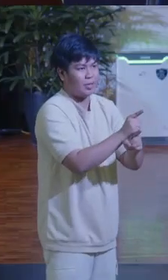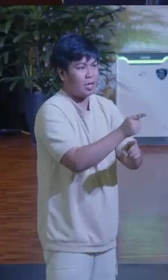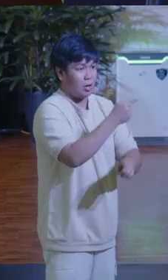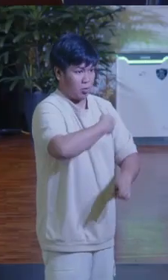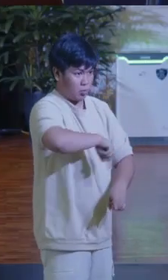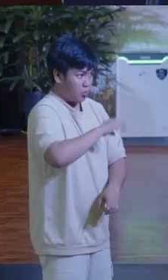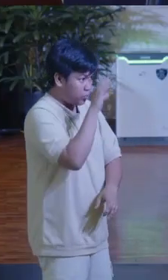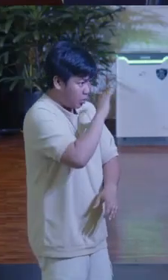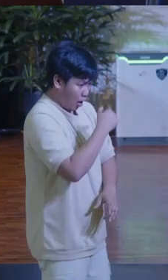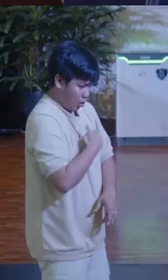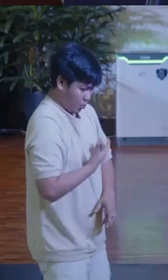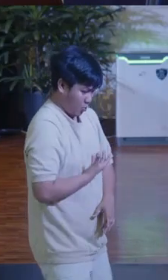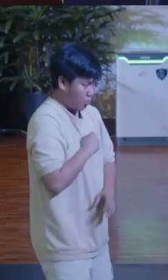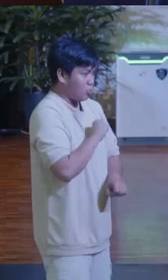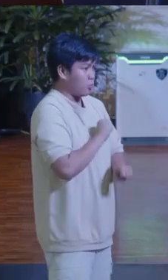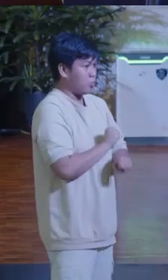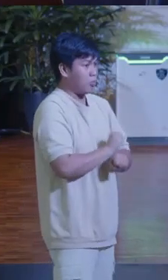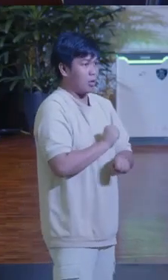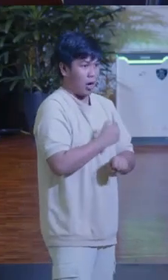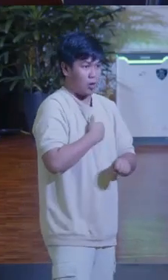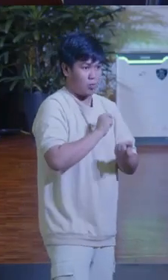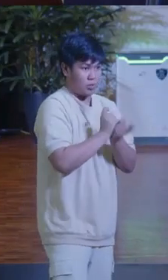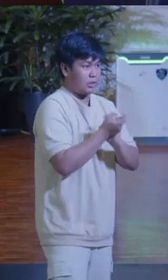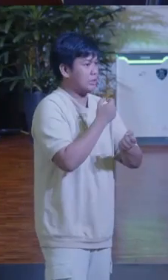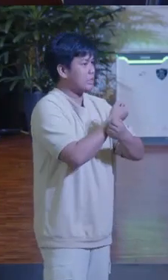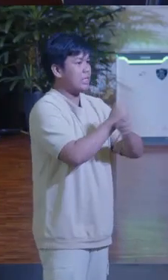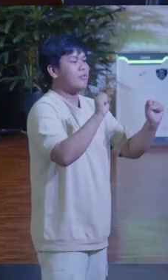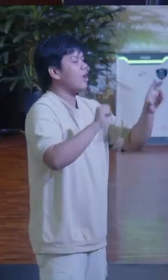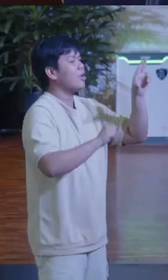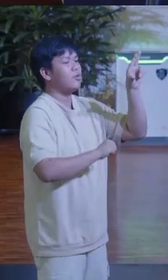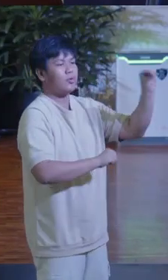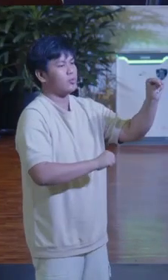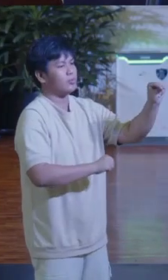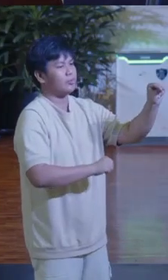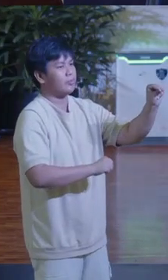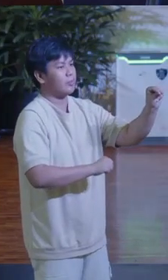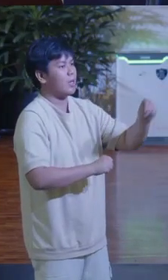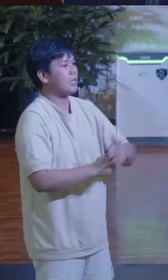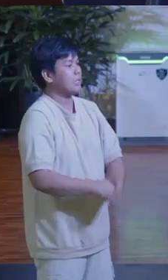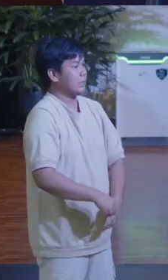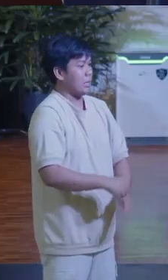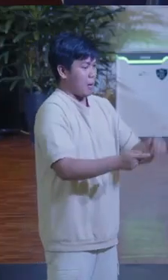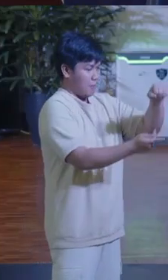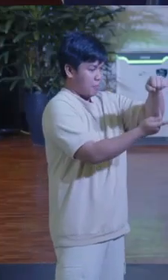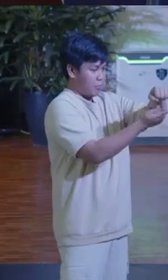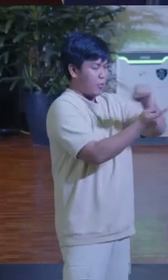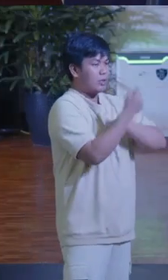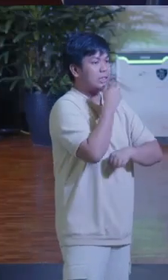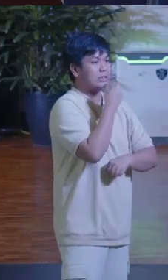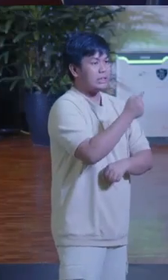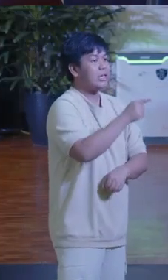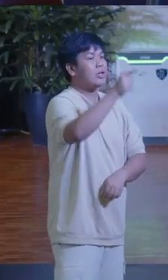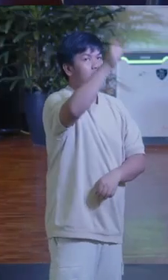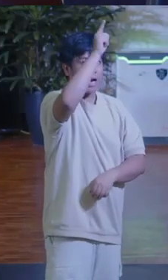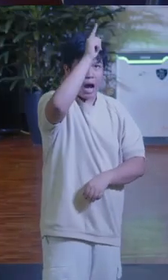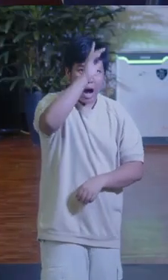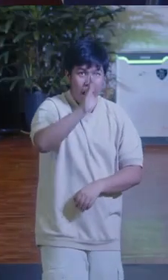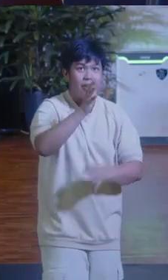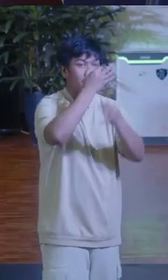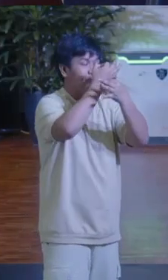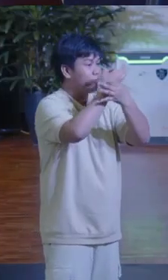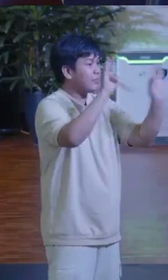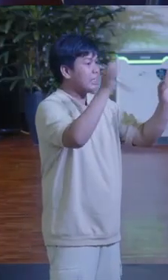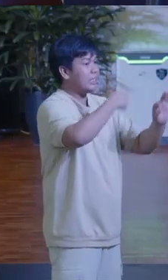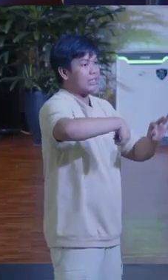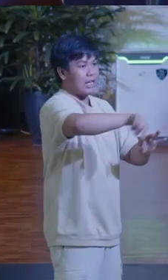sariling gawa o ng pagsunod sa mga kautusan. Sabi niya, pinalaya na tayo dyan ng Diyos. Alam naman natin na